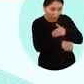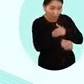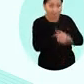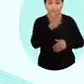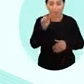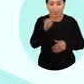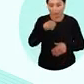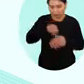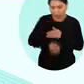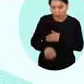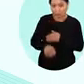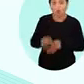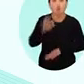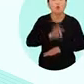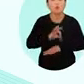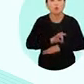Төрөх ба төрхийн өвдөлт.